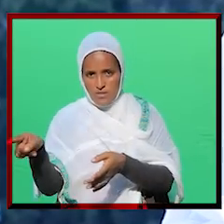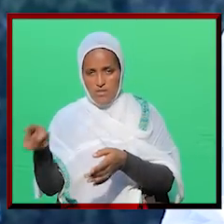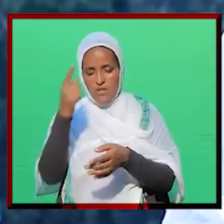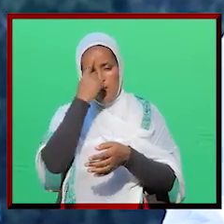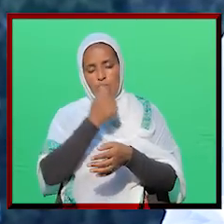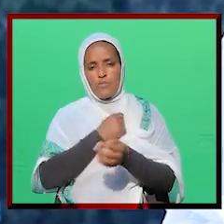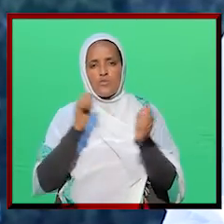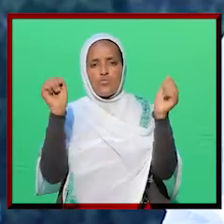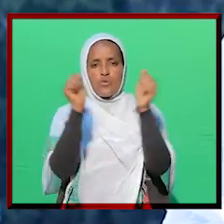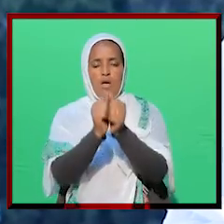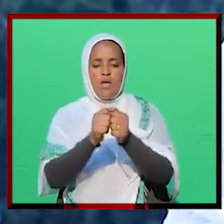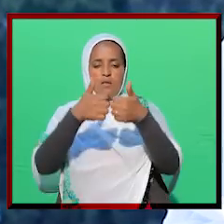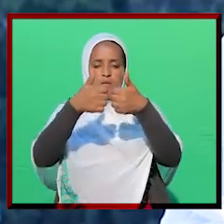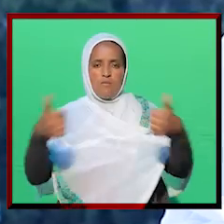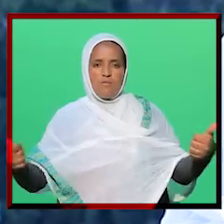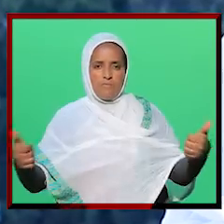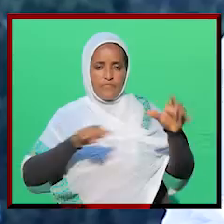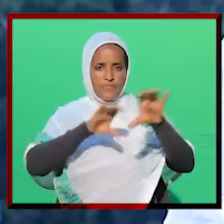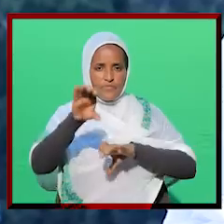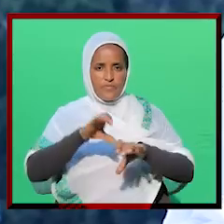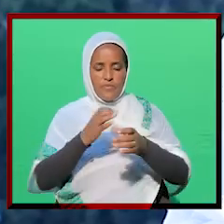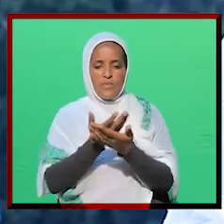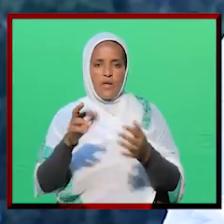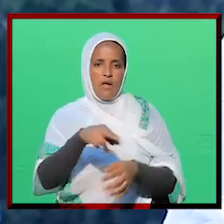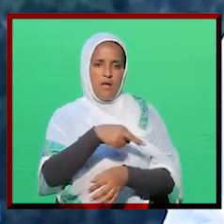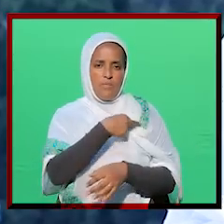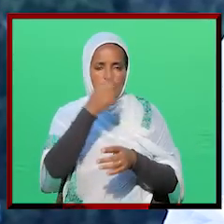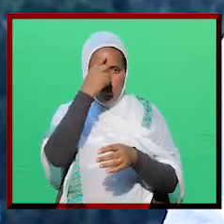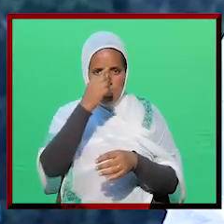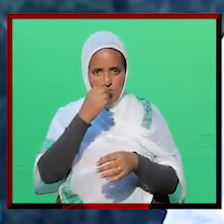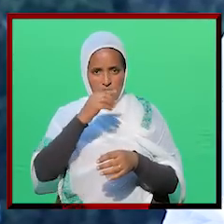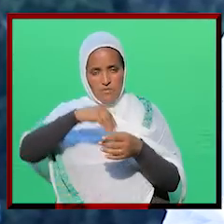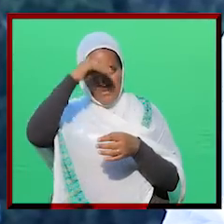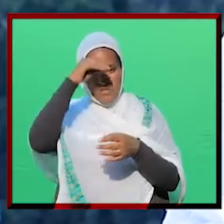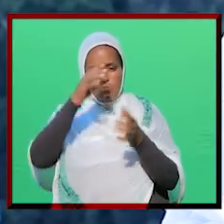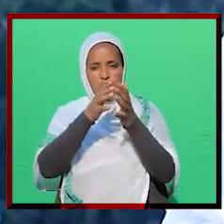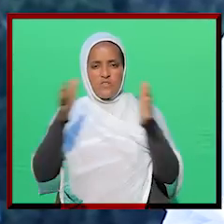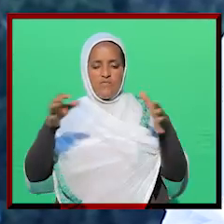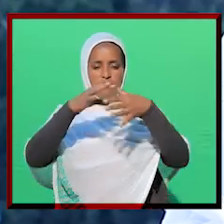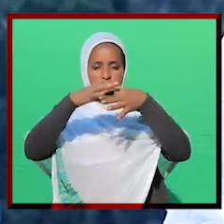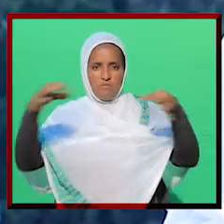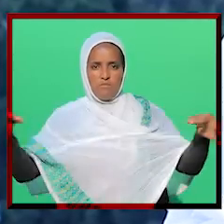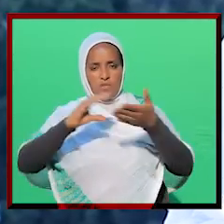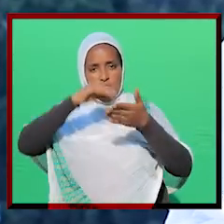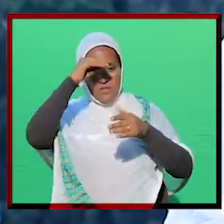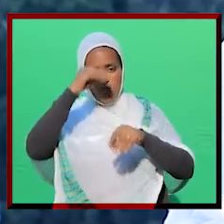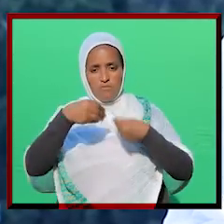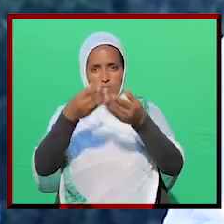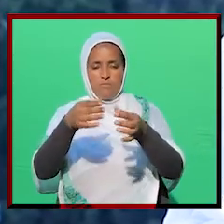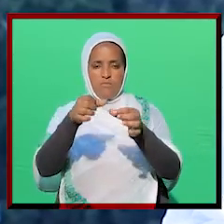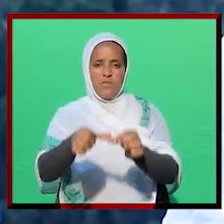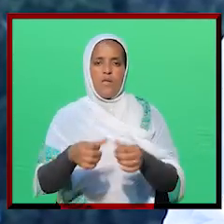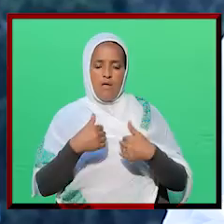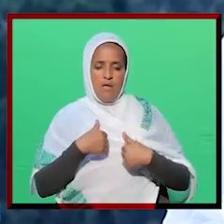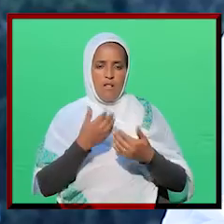ከነዚህ እምነቶች ጋራ የሚለያትን የነገረ ሃይማኖት ትምህርት በስፋት እየተተነተነ ትምህርት